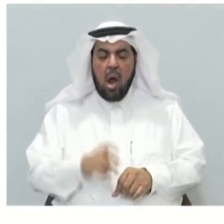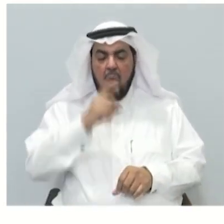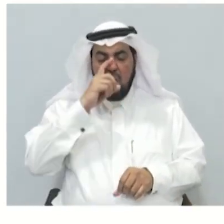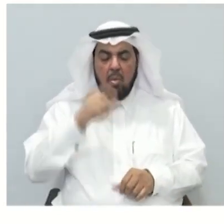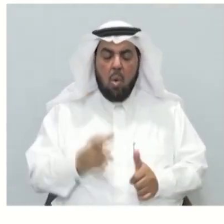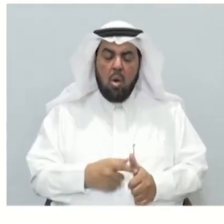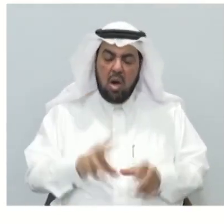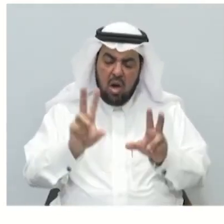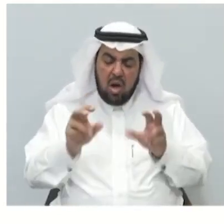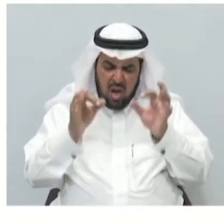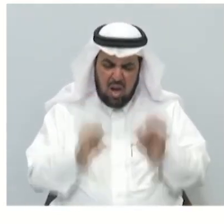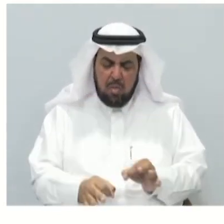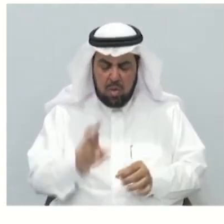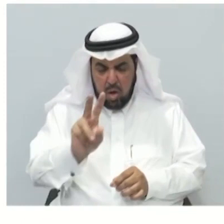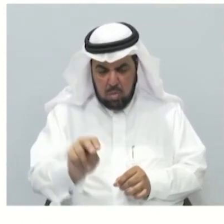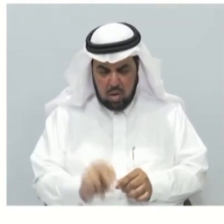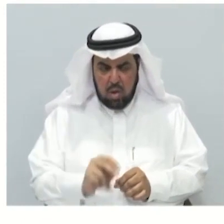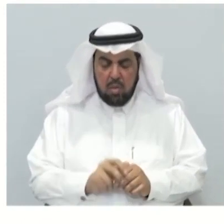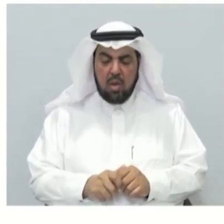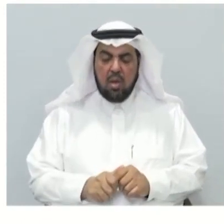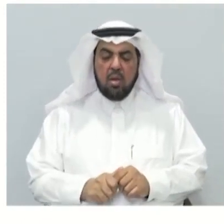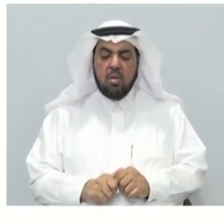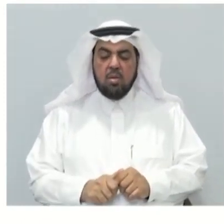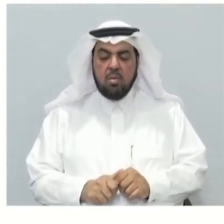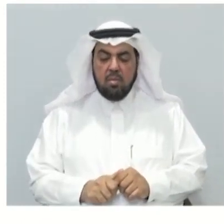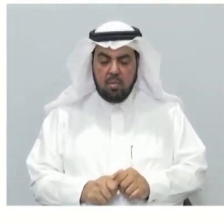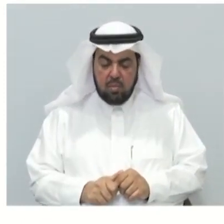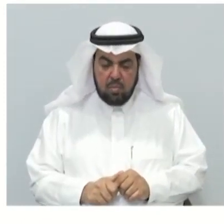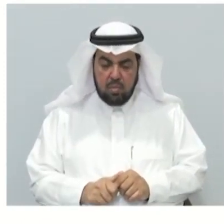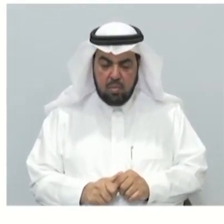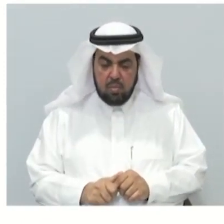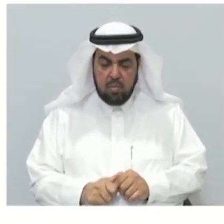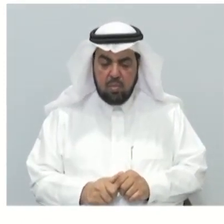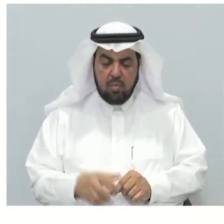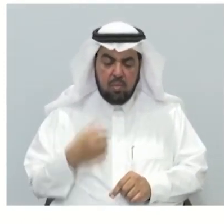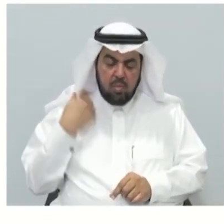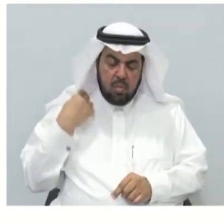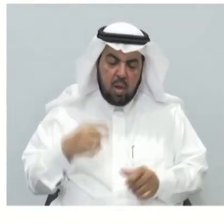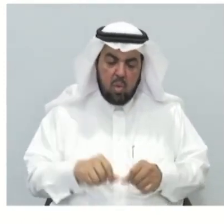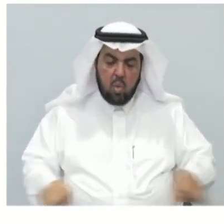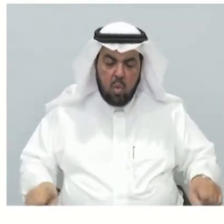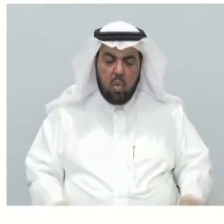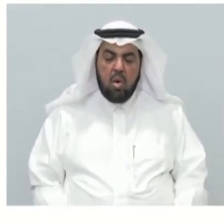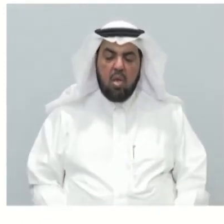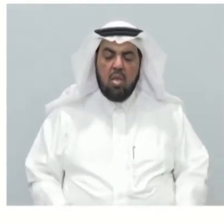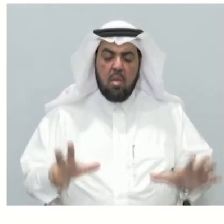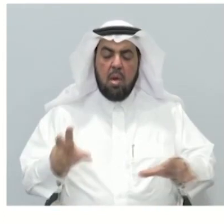نثبت انهم متطابقين ممتاز طيب بما ان طول سي دي